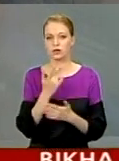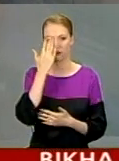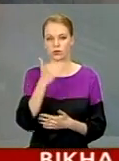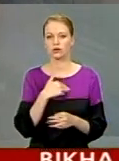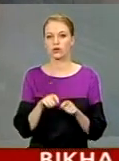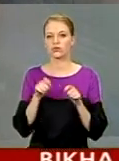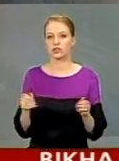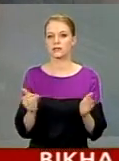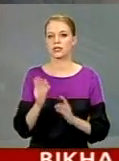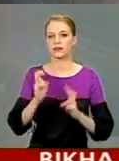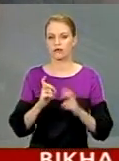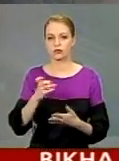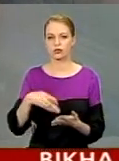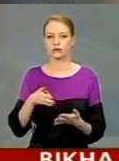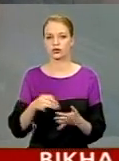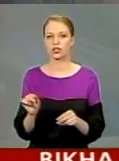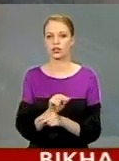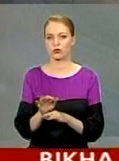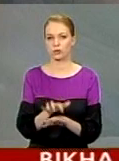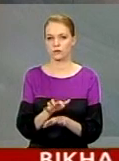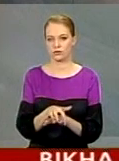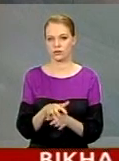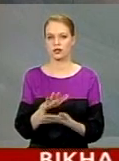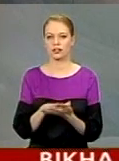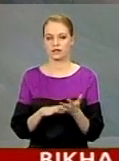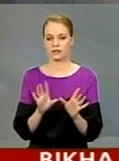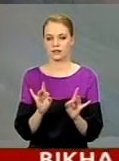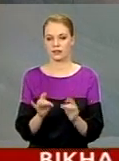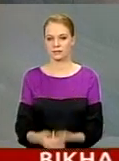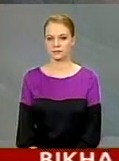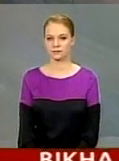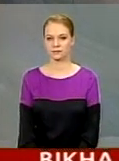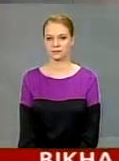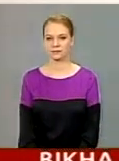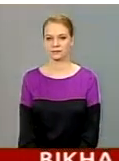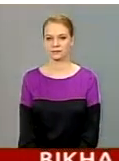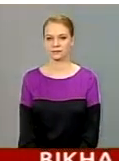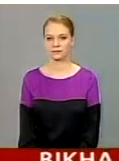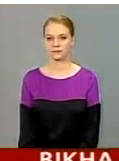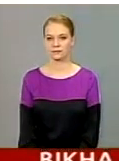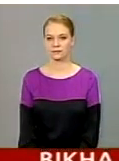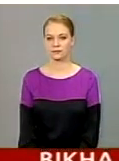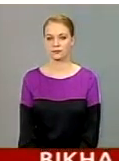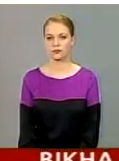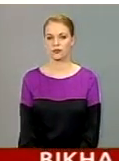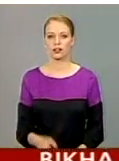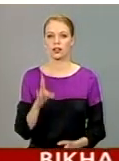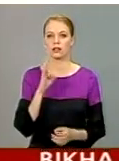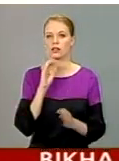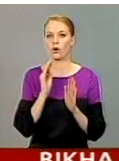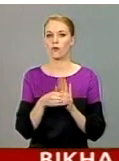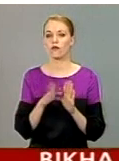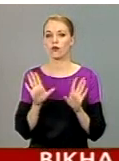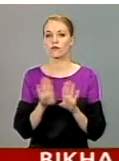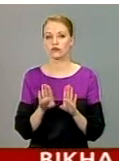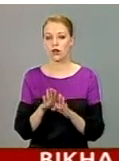Хоче відкрити міні-фабрику з пошиття і ремонту взуття. Олена Парай навідала бійця. Не ховаю шафу через те,